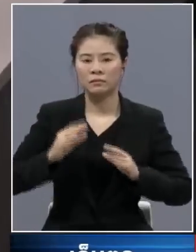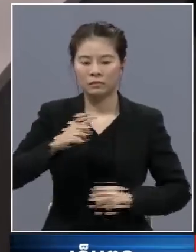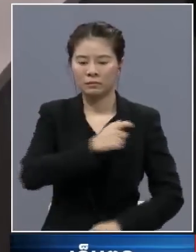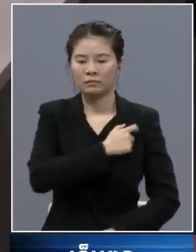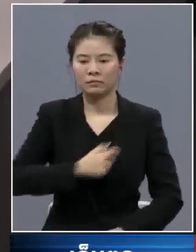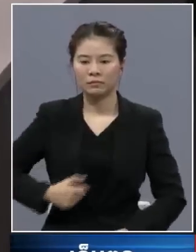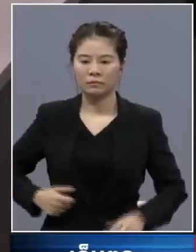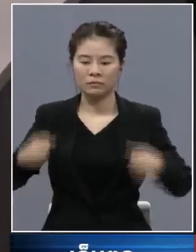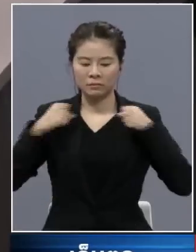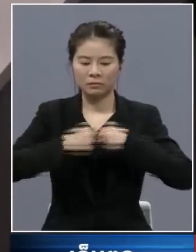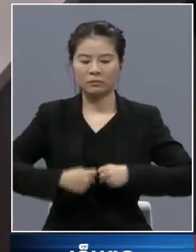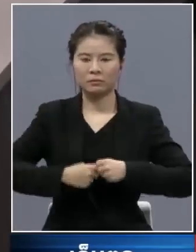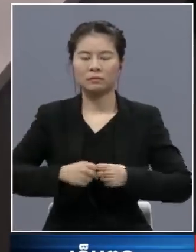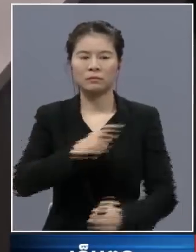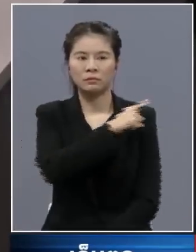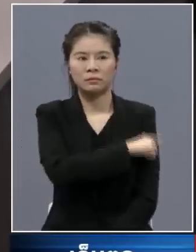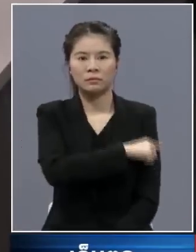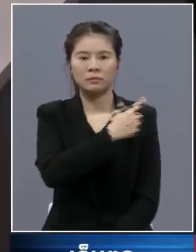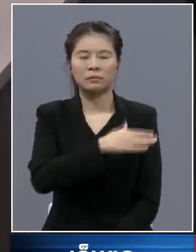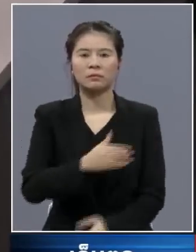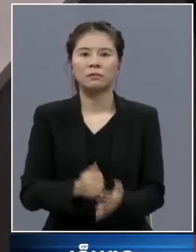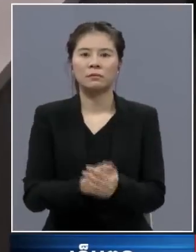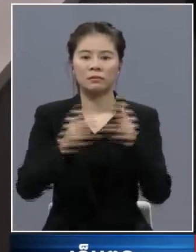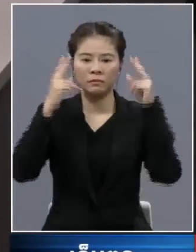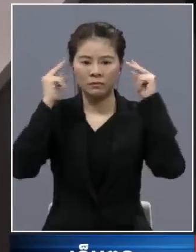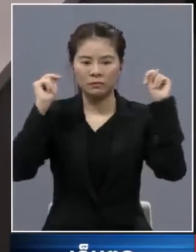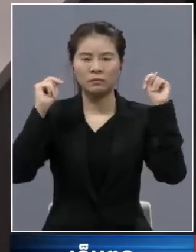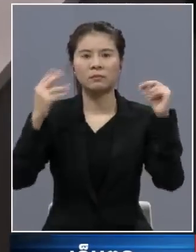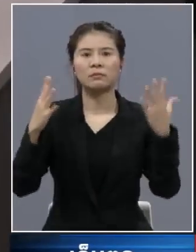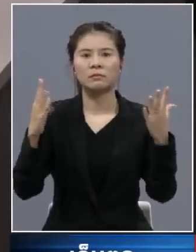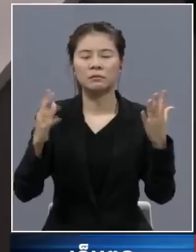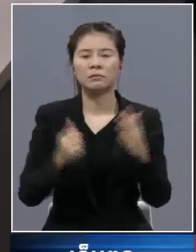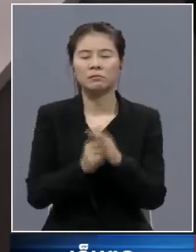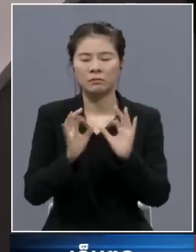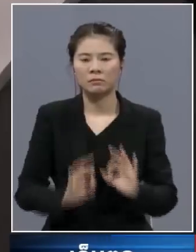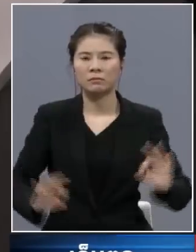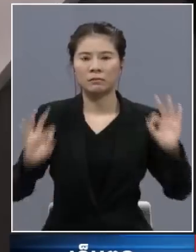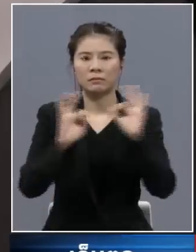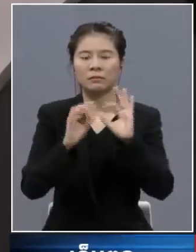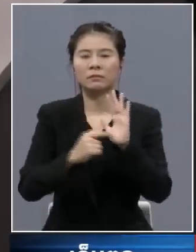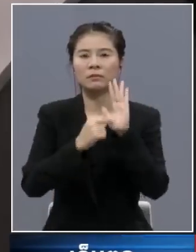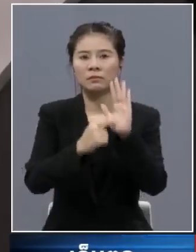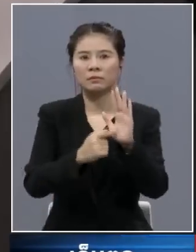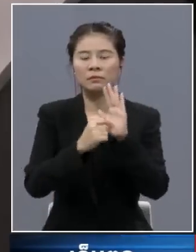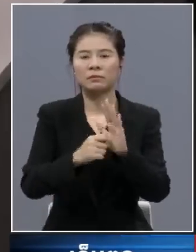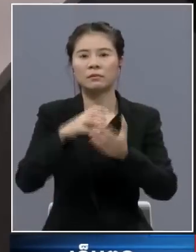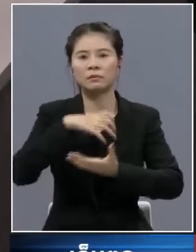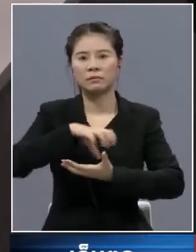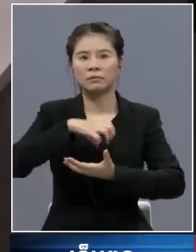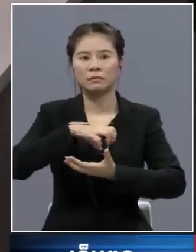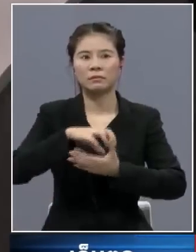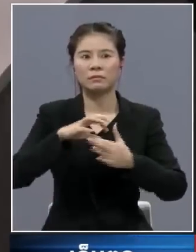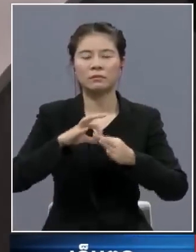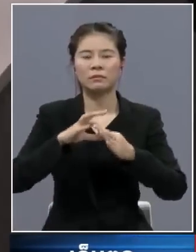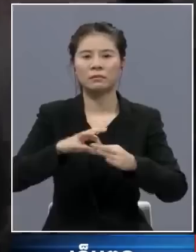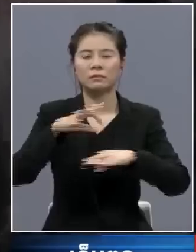อไว้แล้วแต่ก็รอเกอร์ไม่ได้เป็นนายกตัวจริงนะฮะนี่คือความสำคัญที่ยกตัวอย่างมาเพียงหนึ่งเรื่องของตำแหน่งประ